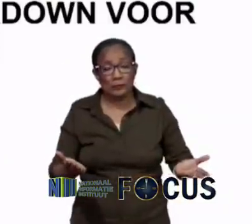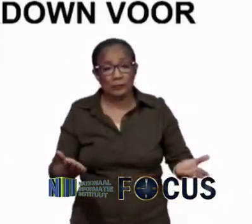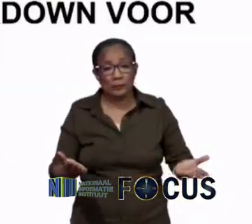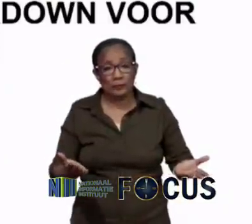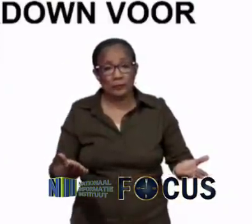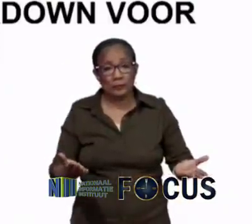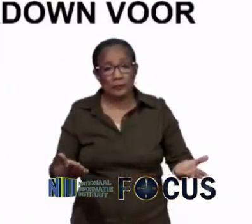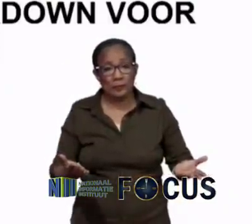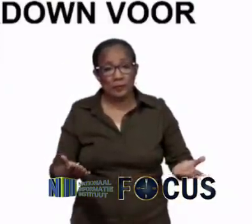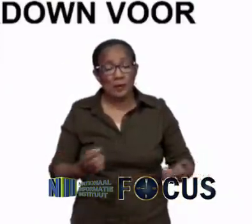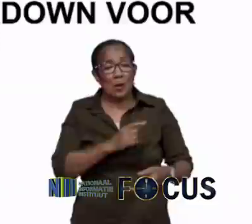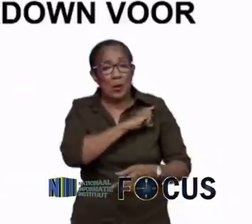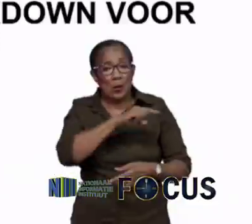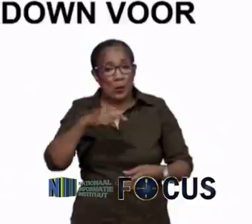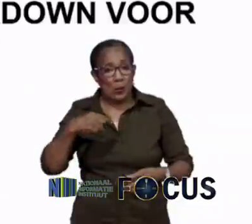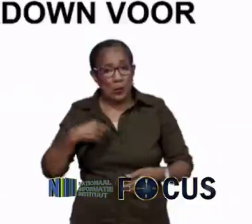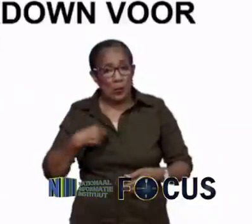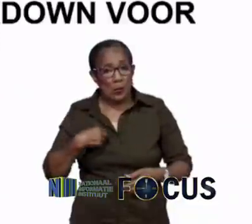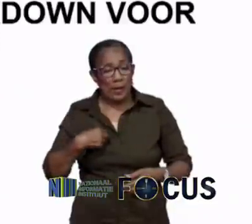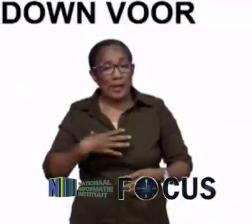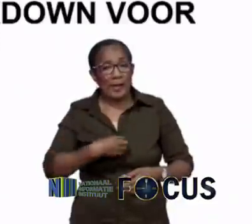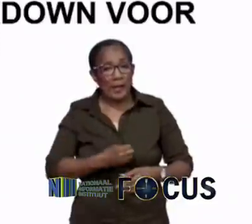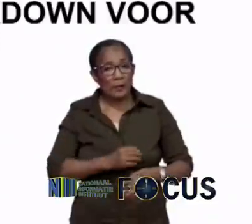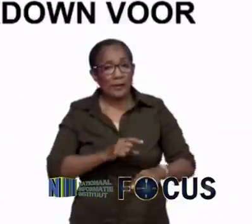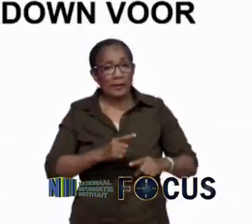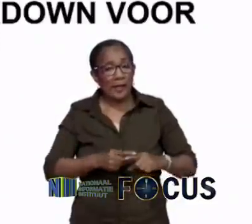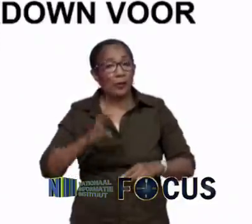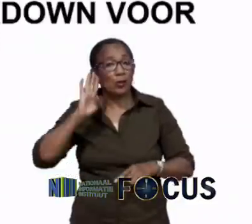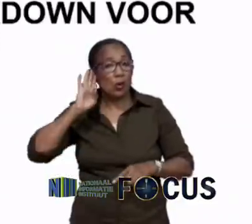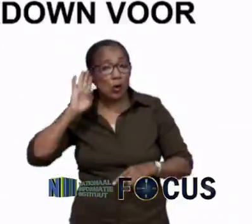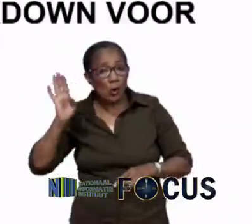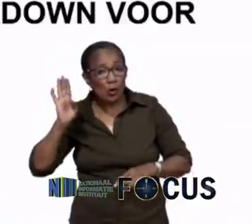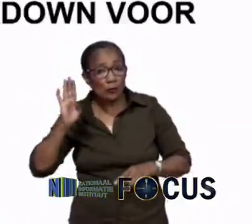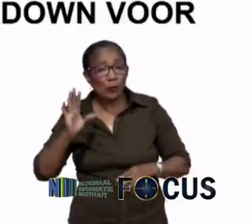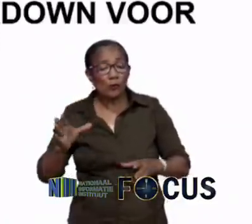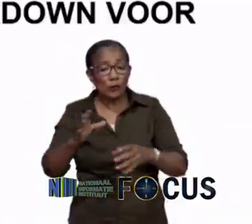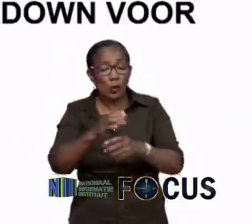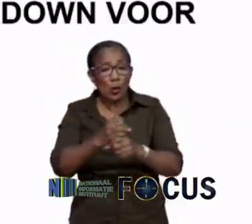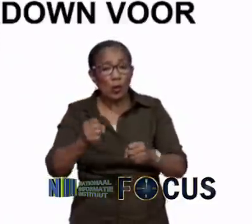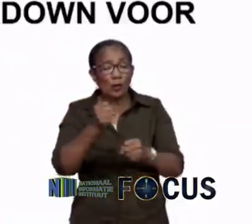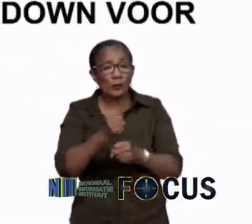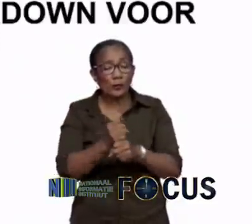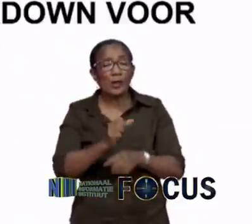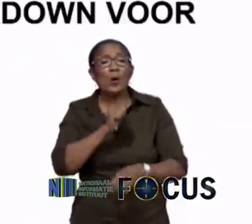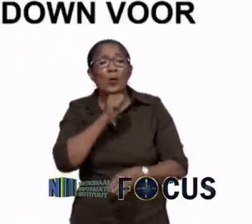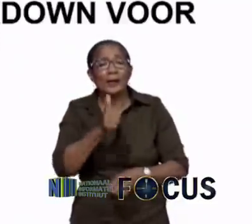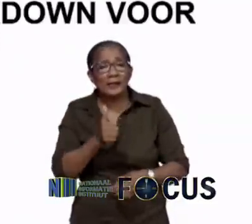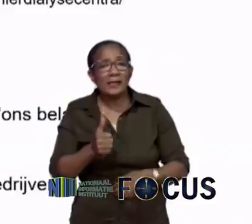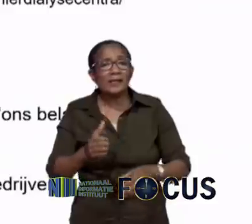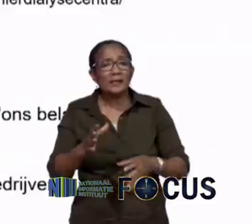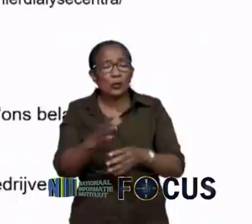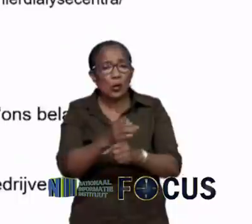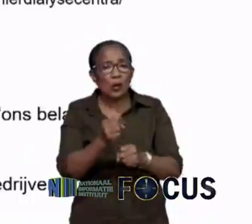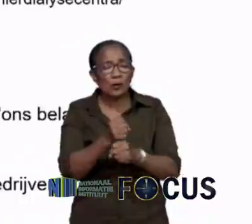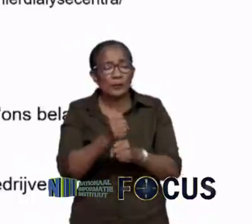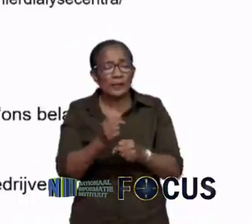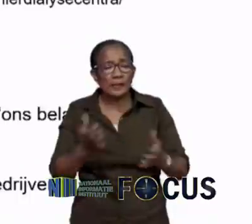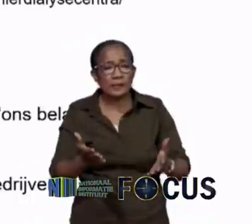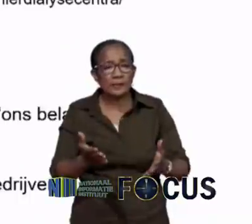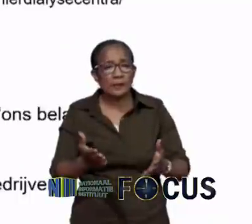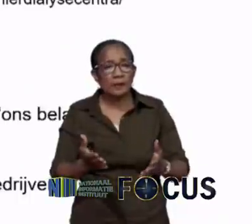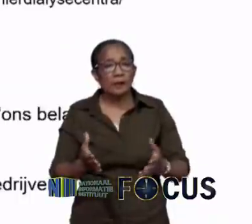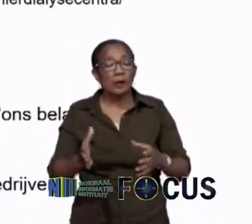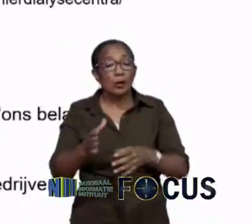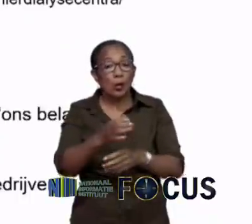jono so. Un abi, un jere tak fepe takke over essentiële diensten. Sana wa essentiële dienst. Wa